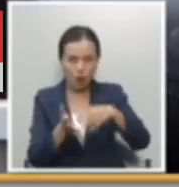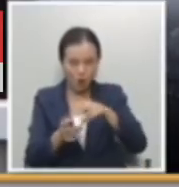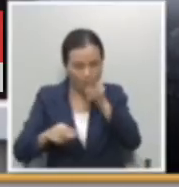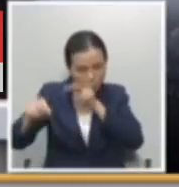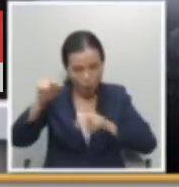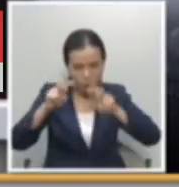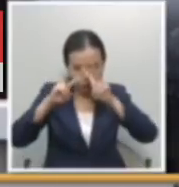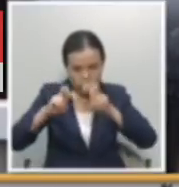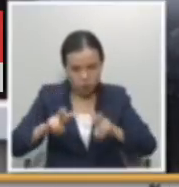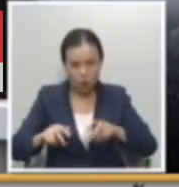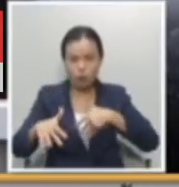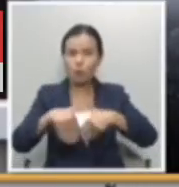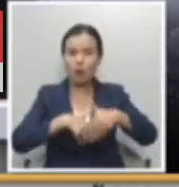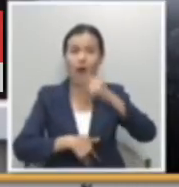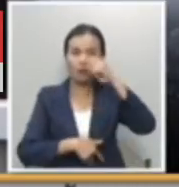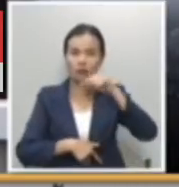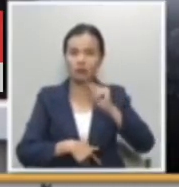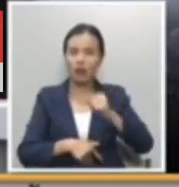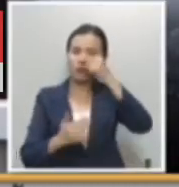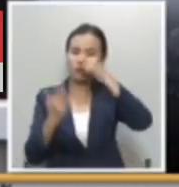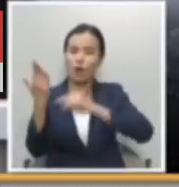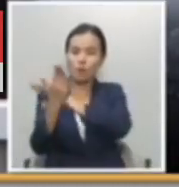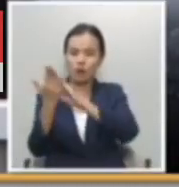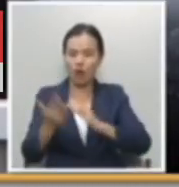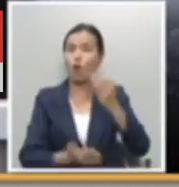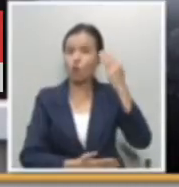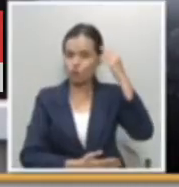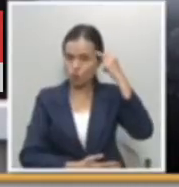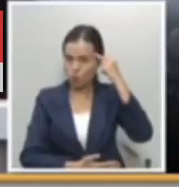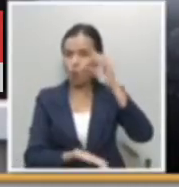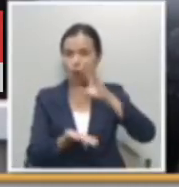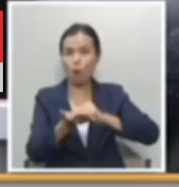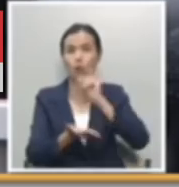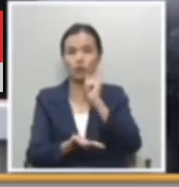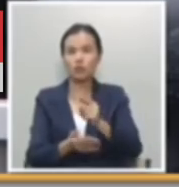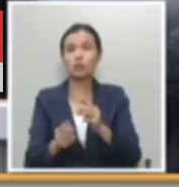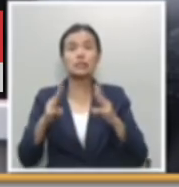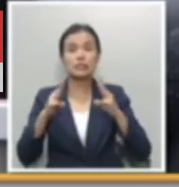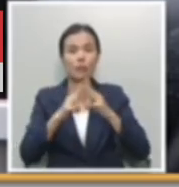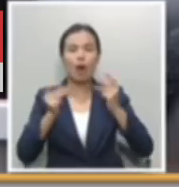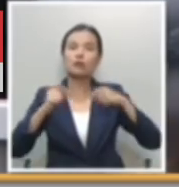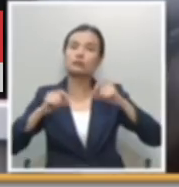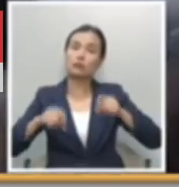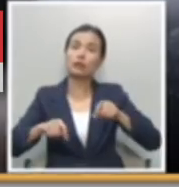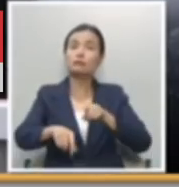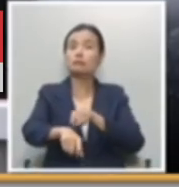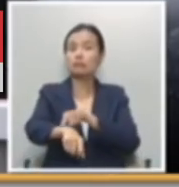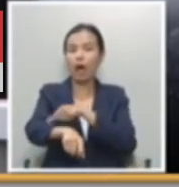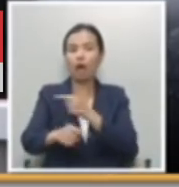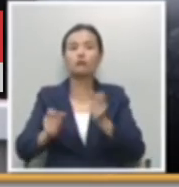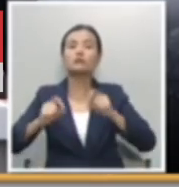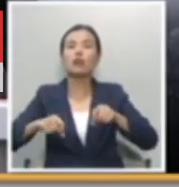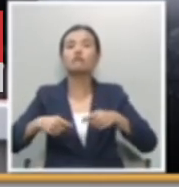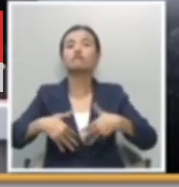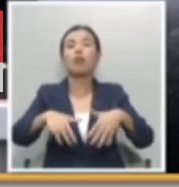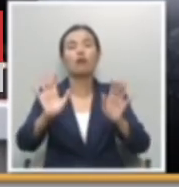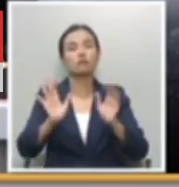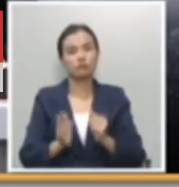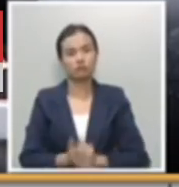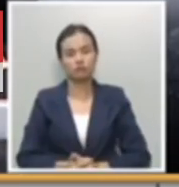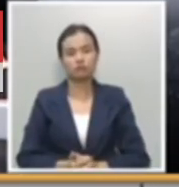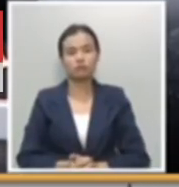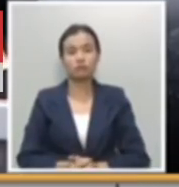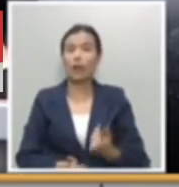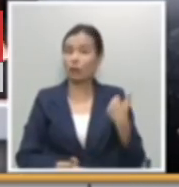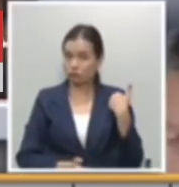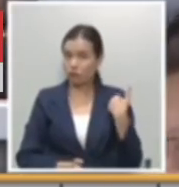ที่พี่น้องประชาชนคนไทยทั้งประเทศจะได้รับทราบข้อเท็จจริงถ้าสัญญานี้เกิดเซ็นช้าเอาเซ็นไปแล้วก็ได้มี